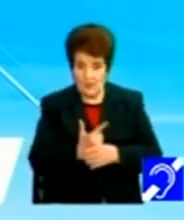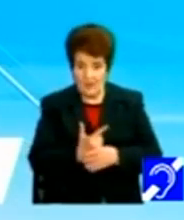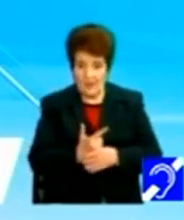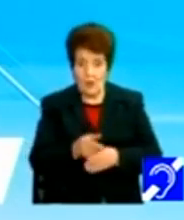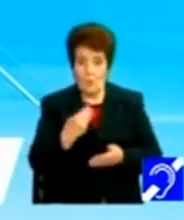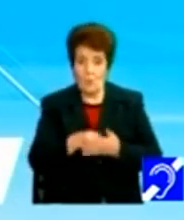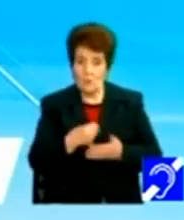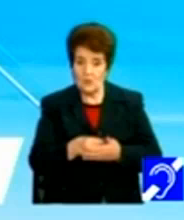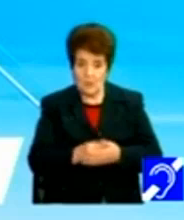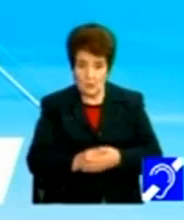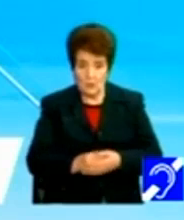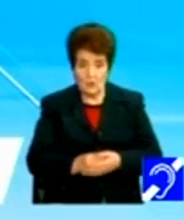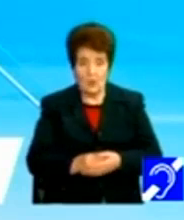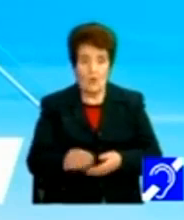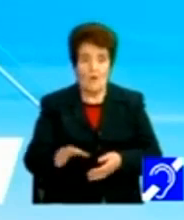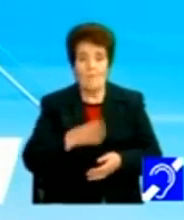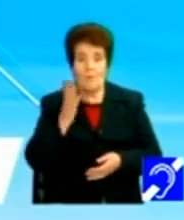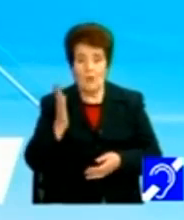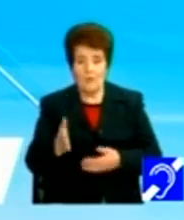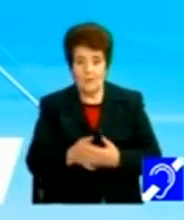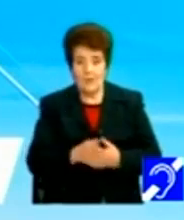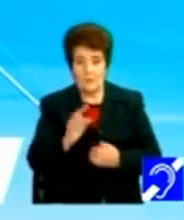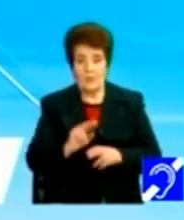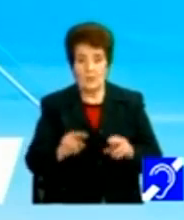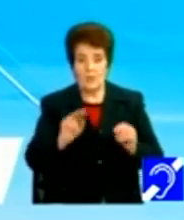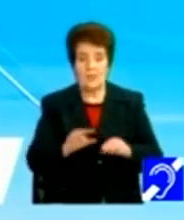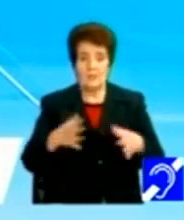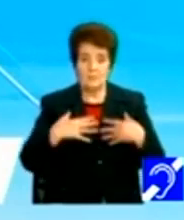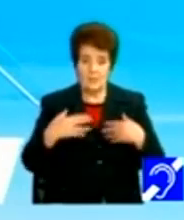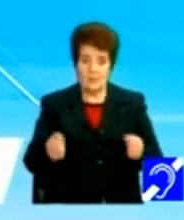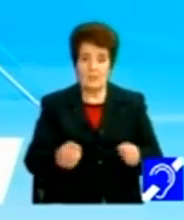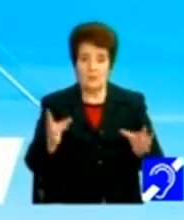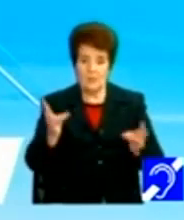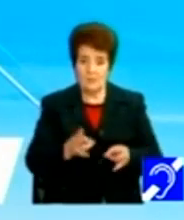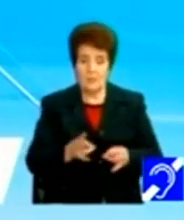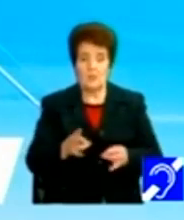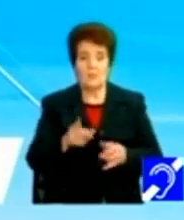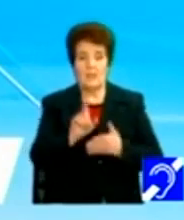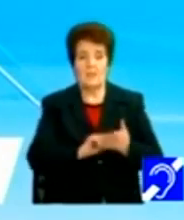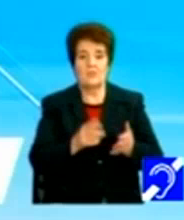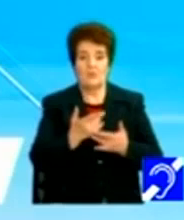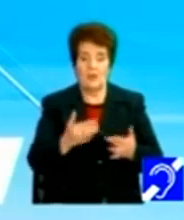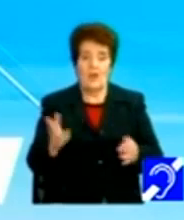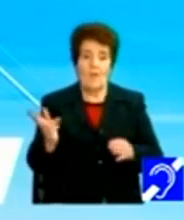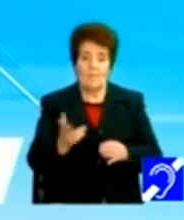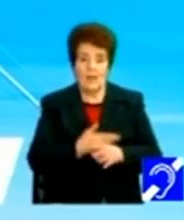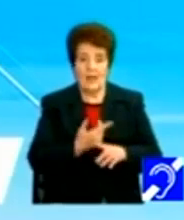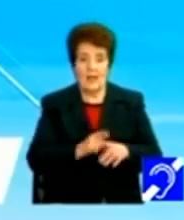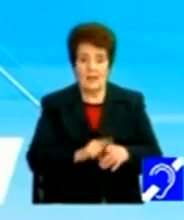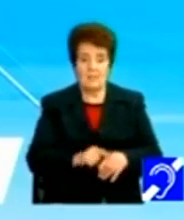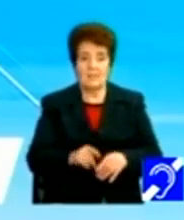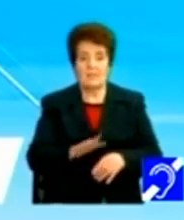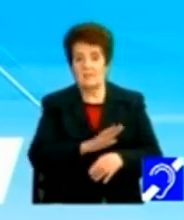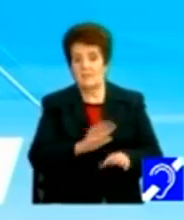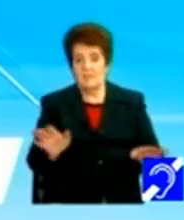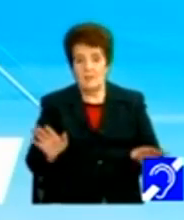bugetului. Respectiv, de aici vor fi și pentru educație, și pentru sănătate, și pentru nevoiași, și pentru pensii și celelalte. Fără această măsură, restul sunt